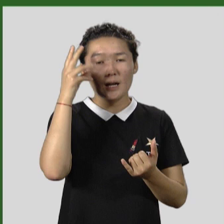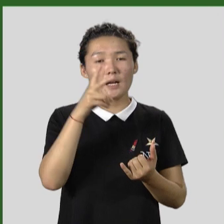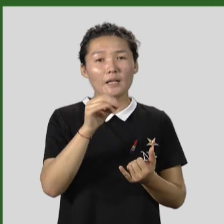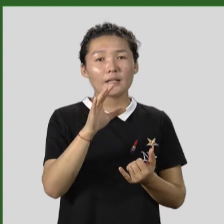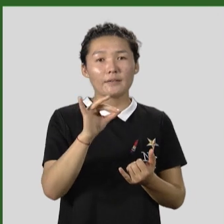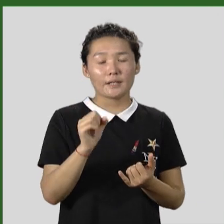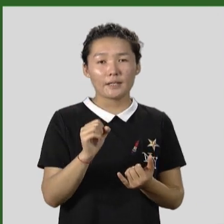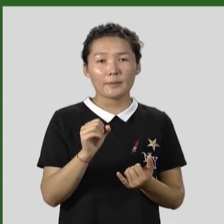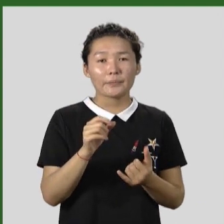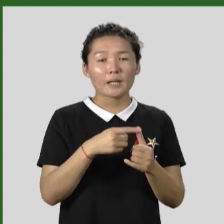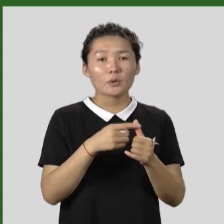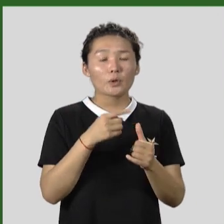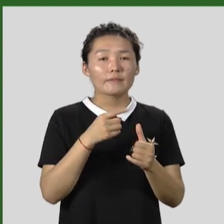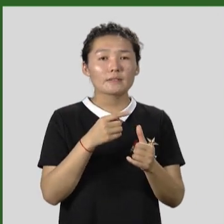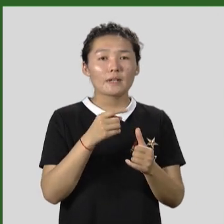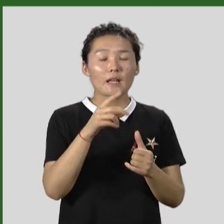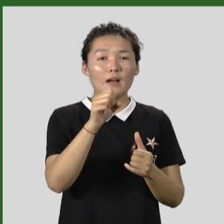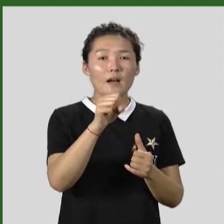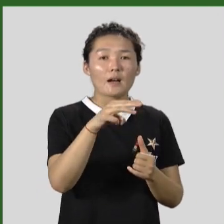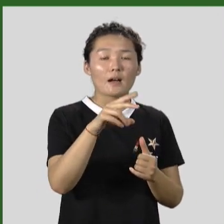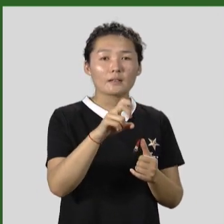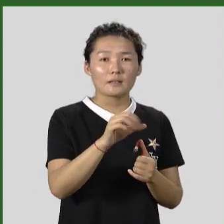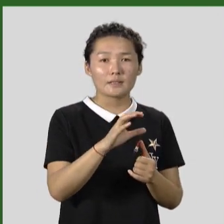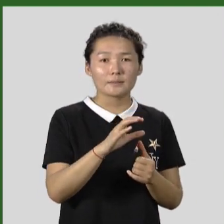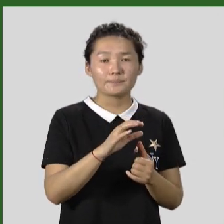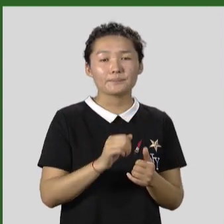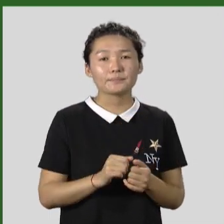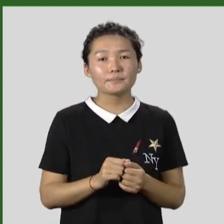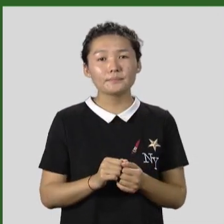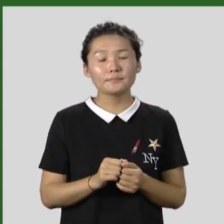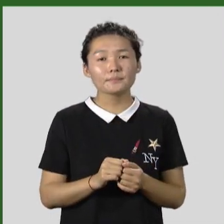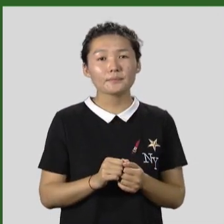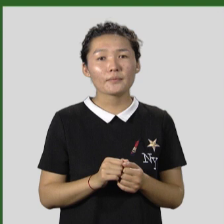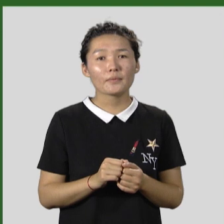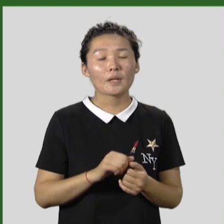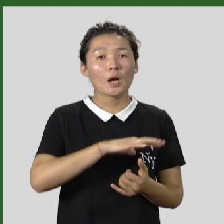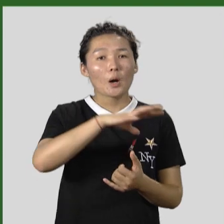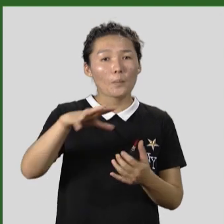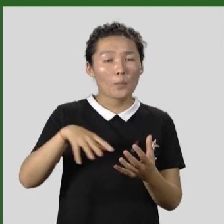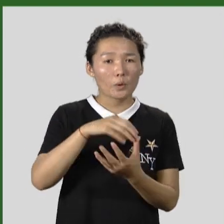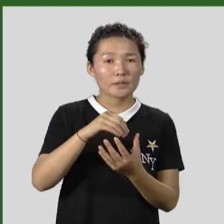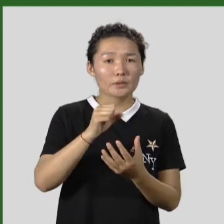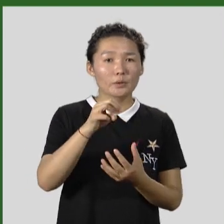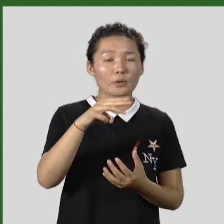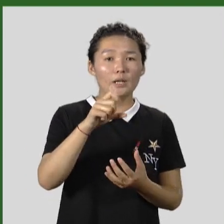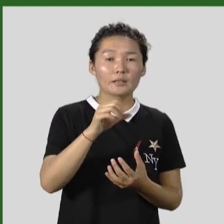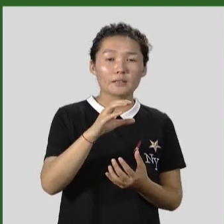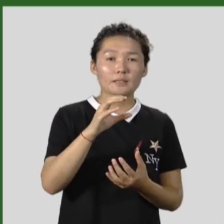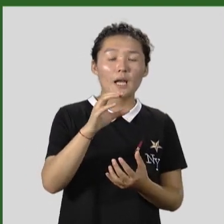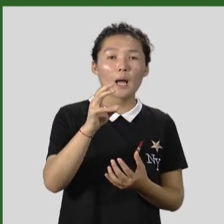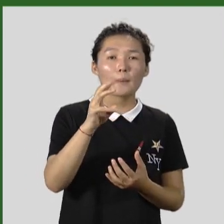якобы изготовившего небесный глобус. Полностью атлас Меркатора был